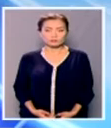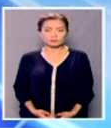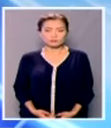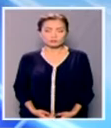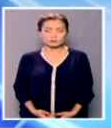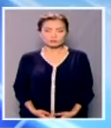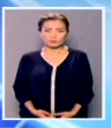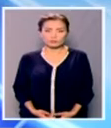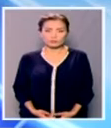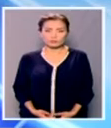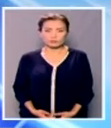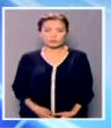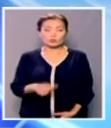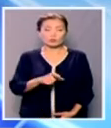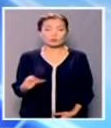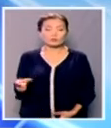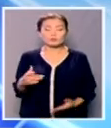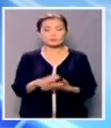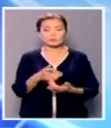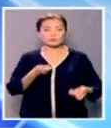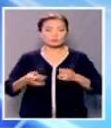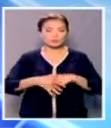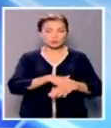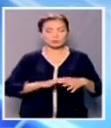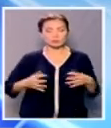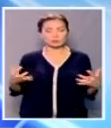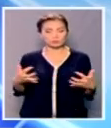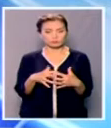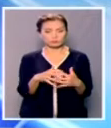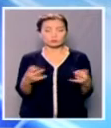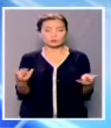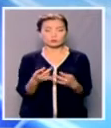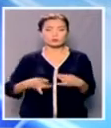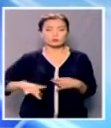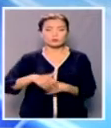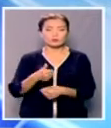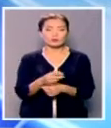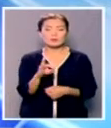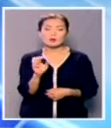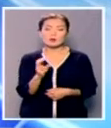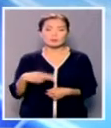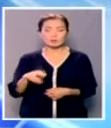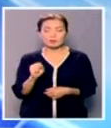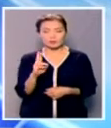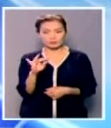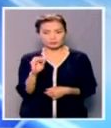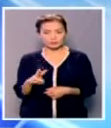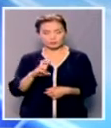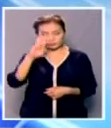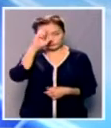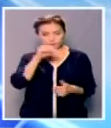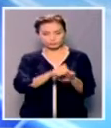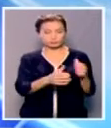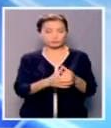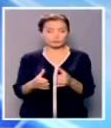Енді өзімізге оралайық. Азаматтық қоғам, билік пен халық арасындағы алтын көпір. Бүгін өңір басшысы Махамбет Досмұхамбетов жергілікті үкіметтік емес